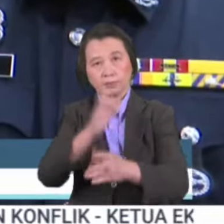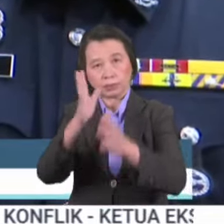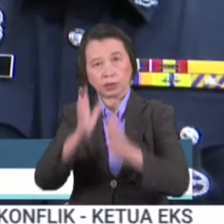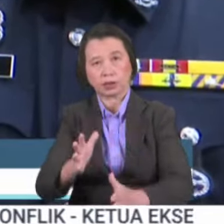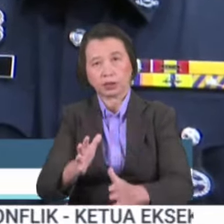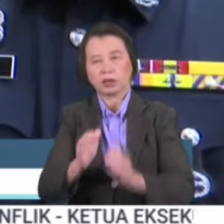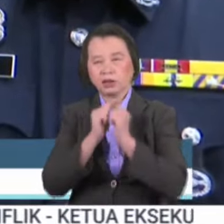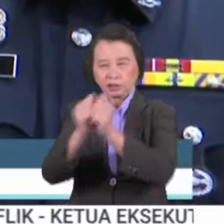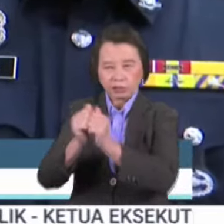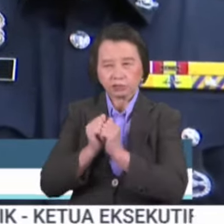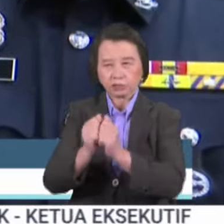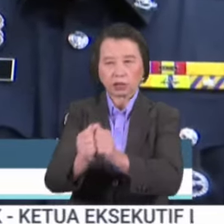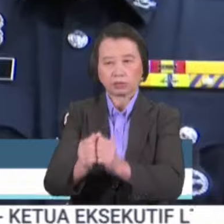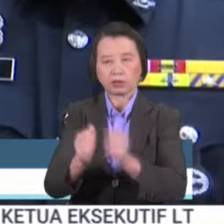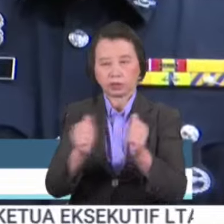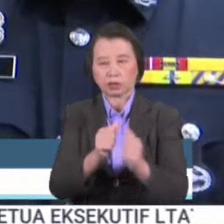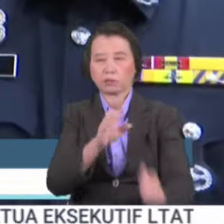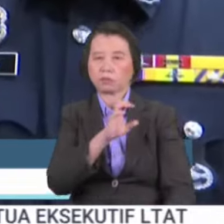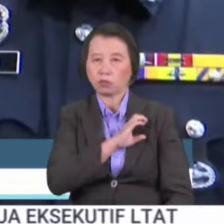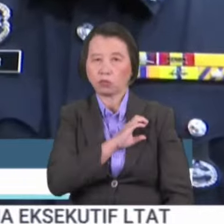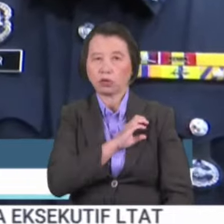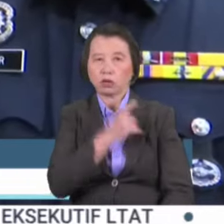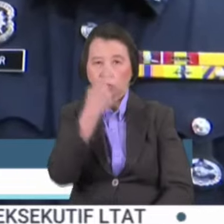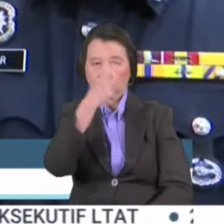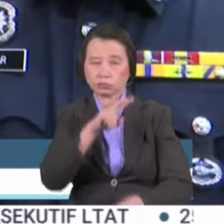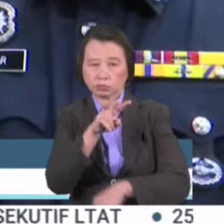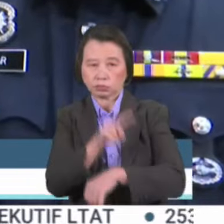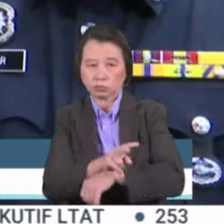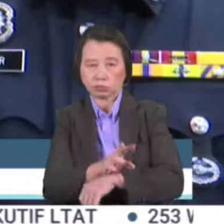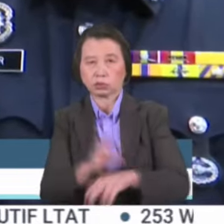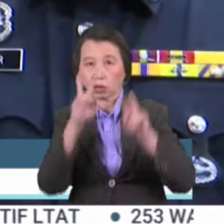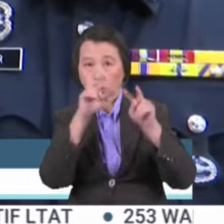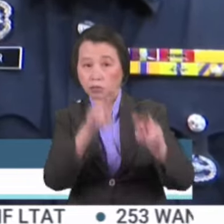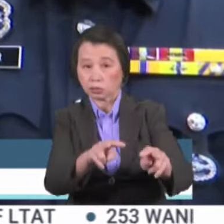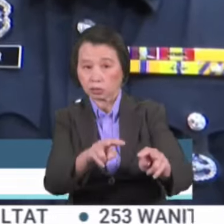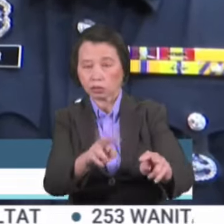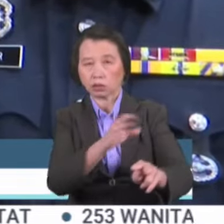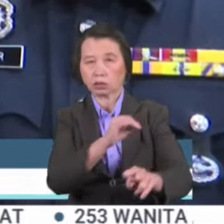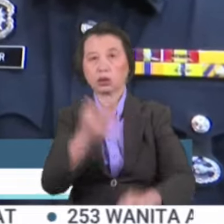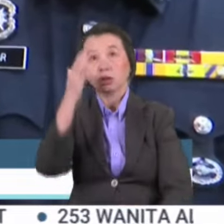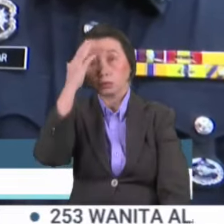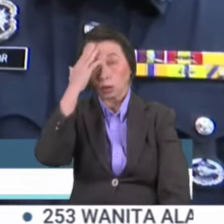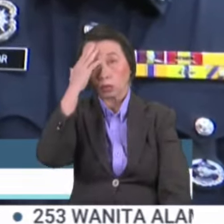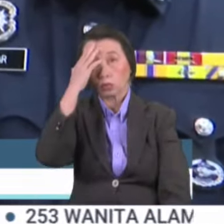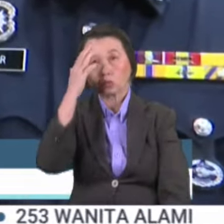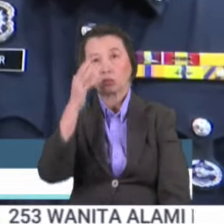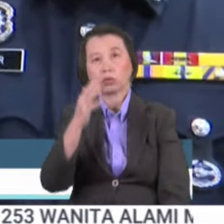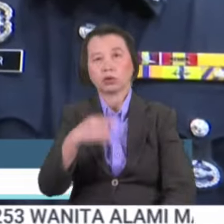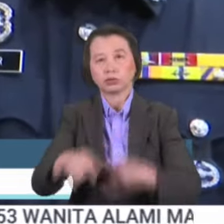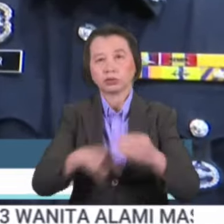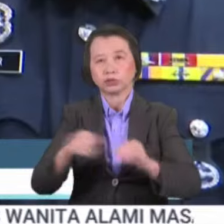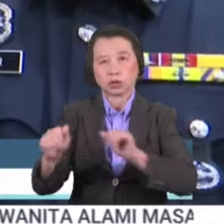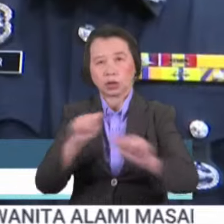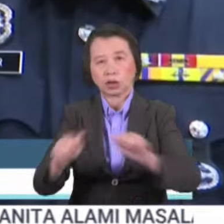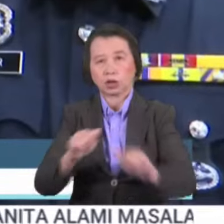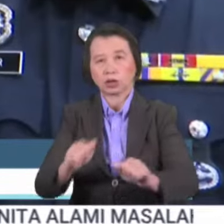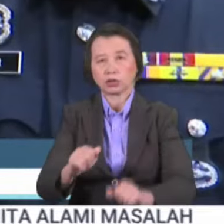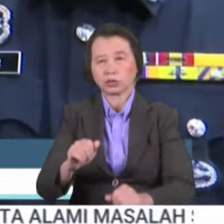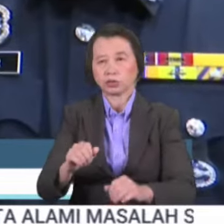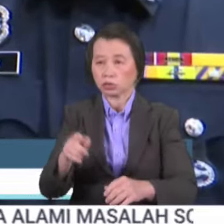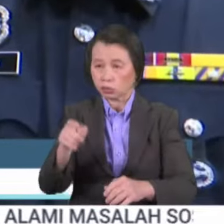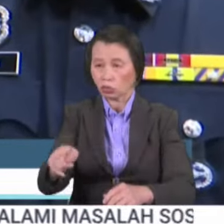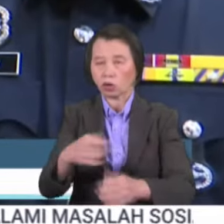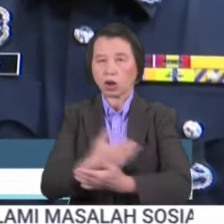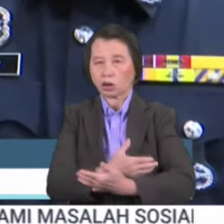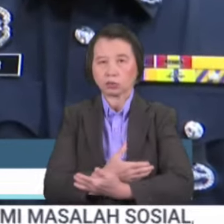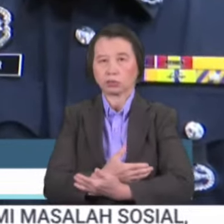supaya bersama-sama dengan pihak polis dan di dalam memantau dan juga melihat dan mengetahui berkenaan dengan aktiviti ataupun pergerakan anak